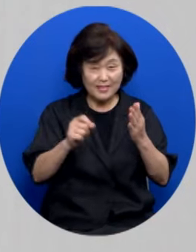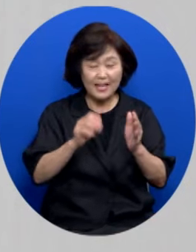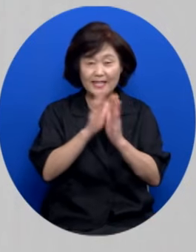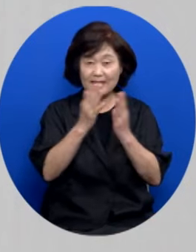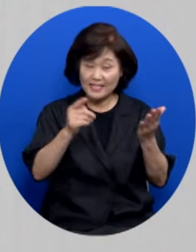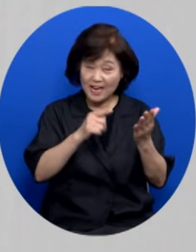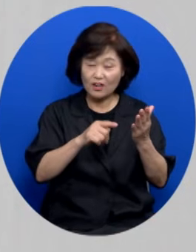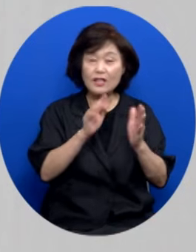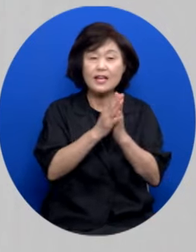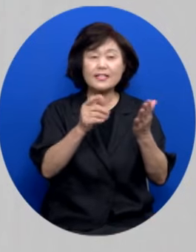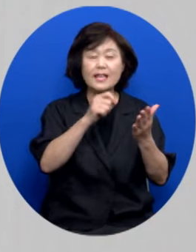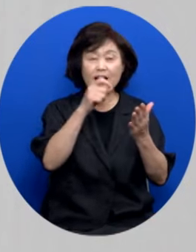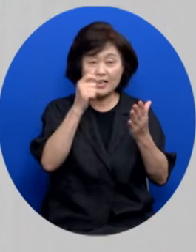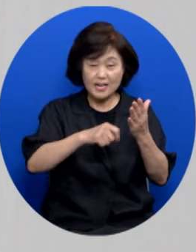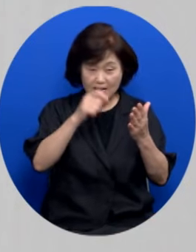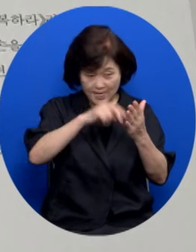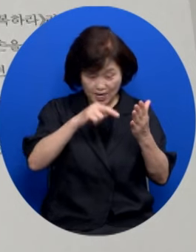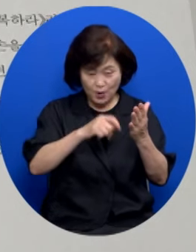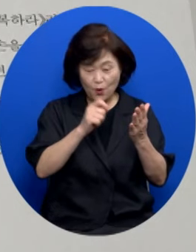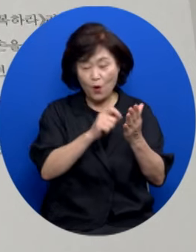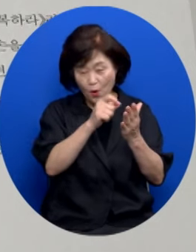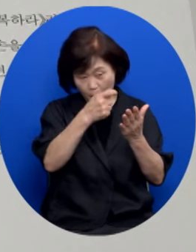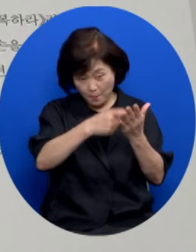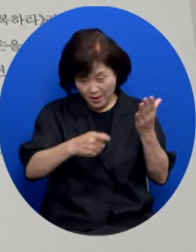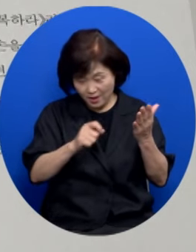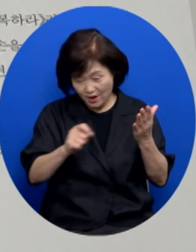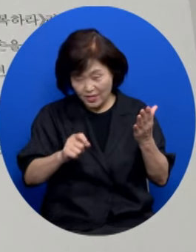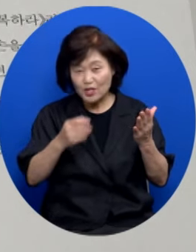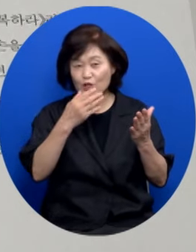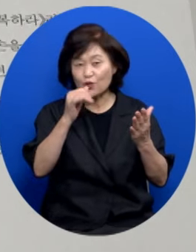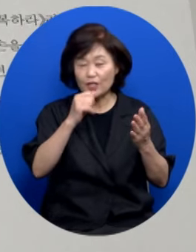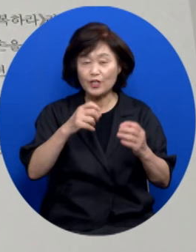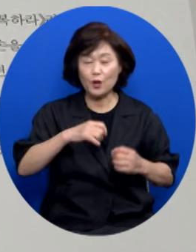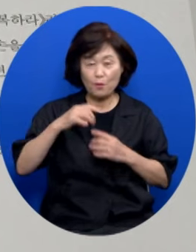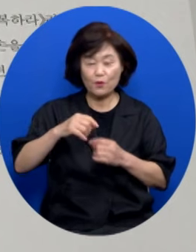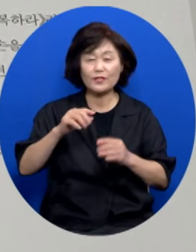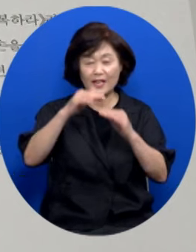본문을 읽고 필사할 수 있으며 신권사 묵상 글이 담겨 있습니다 그래서